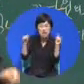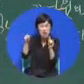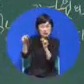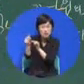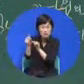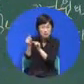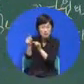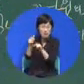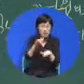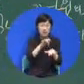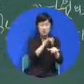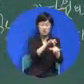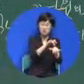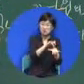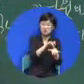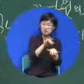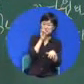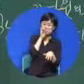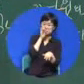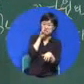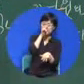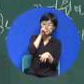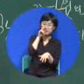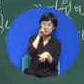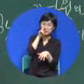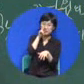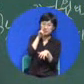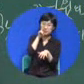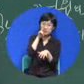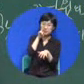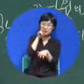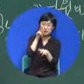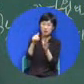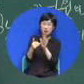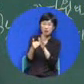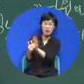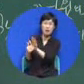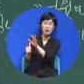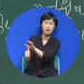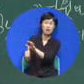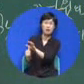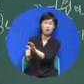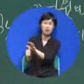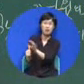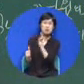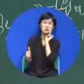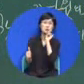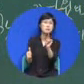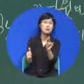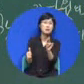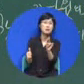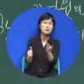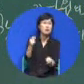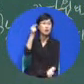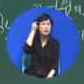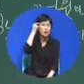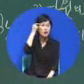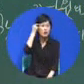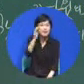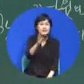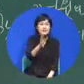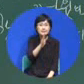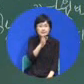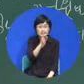막았어요. This happens age by age that God allows the evil spirits to hinder the people preaching the